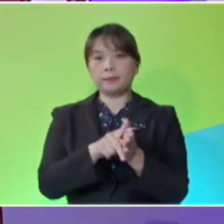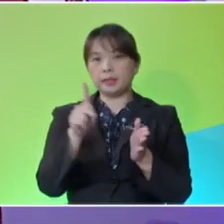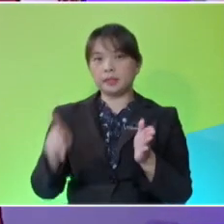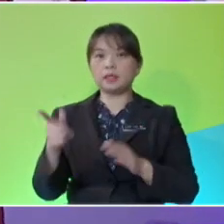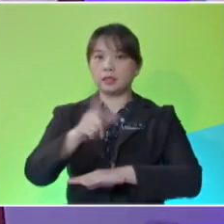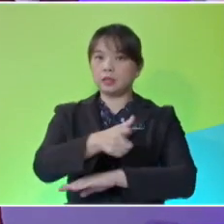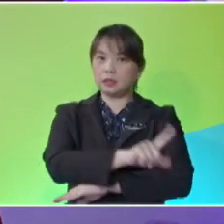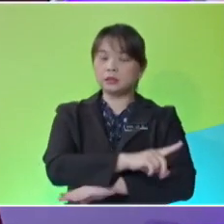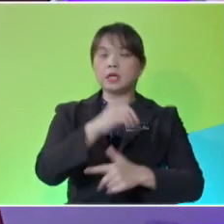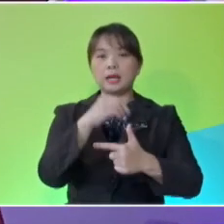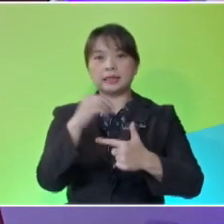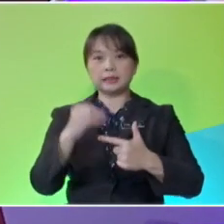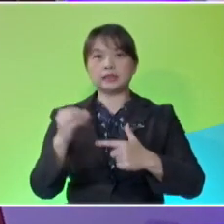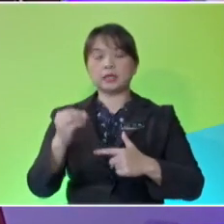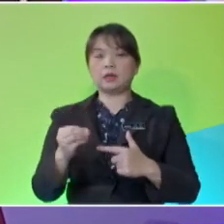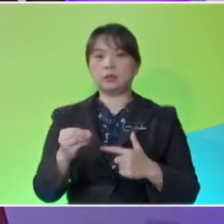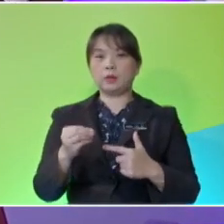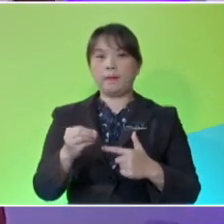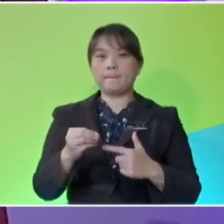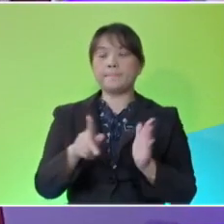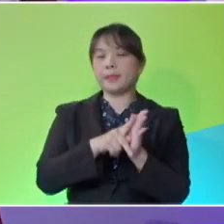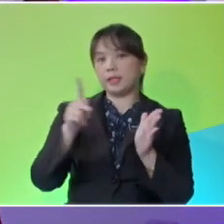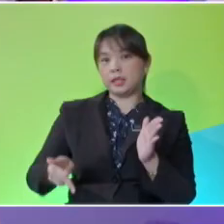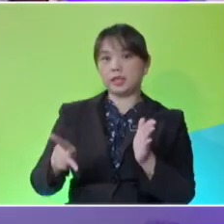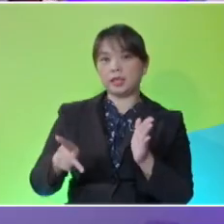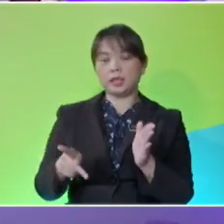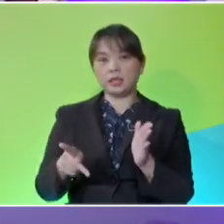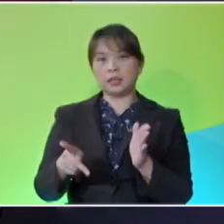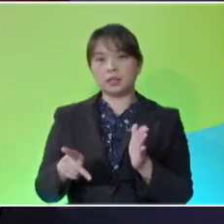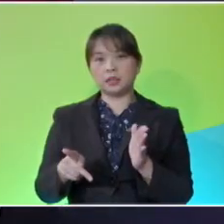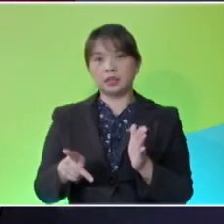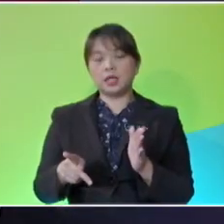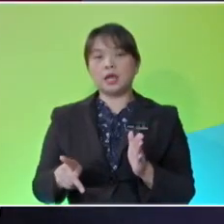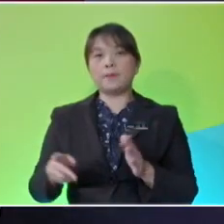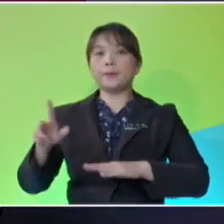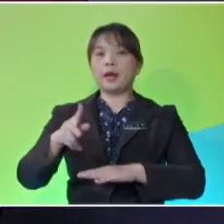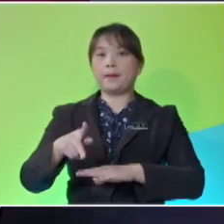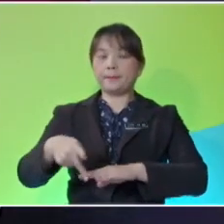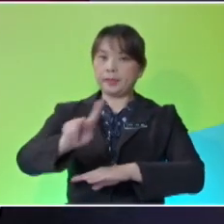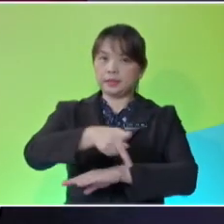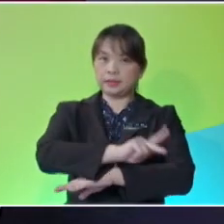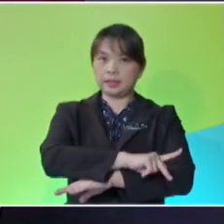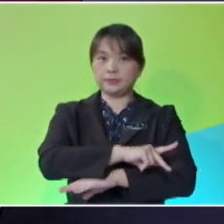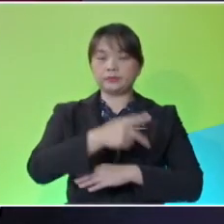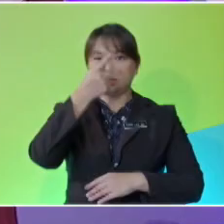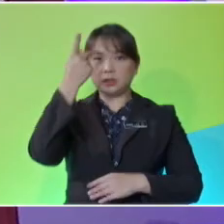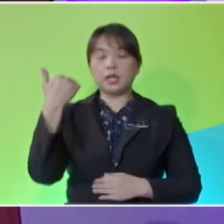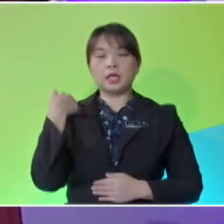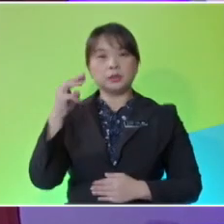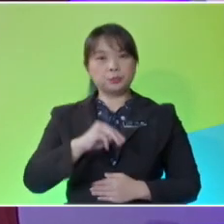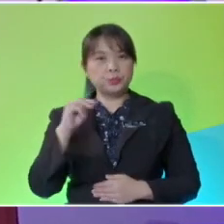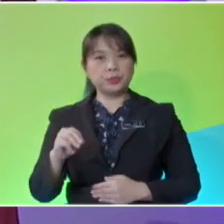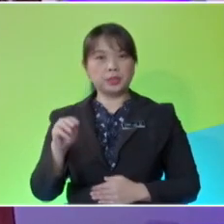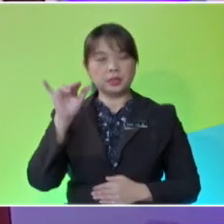pantai angka itu perdesaannya walaupun betul mirror Terima kasih soal apa cadangan Mira ini Kirana ada murid kita yang